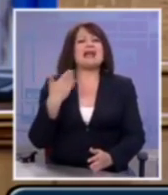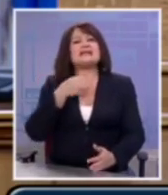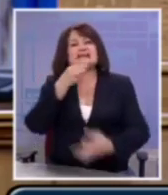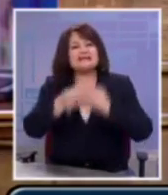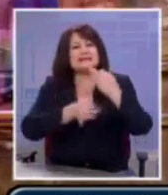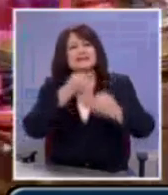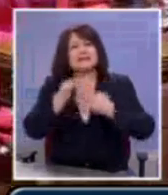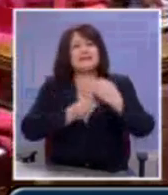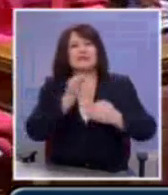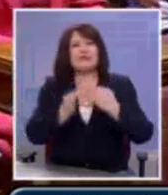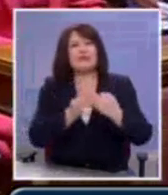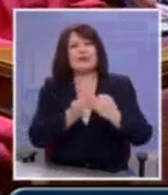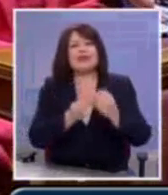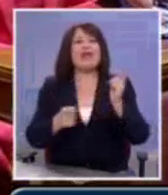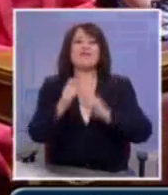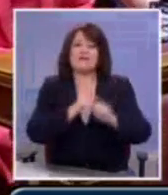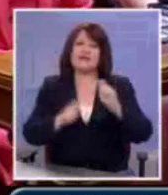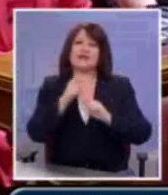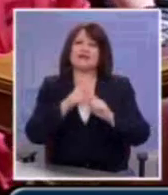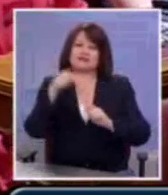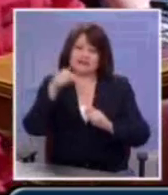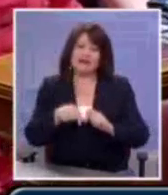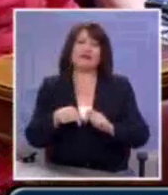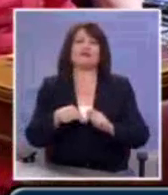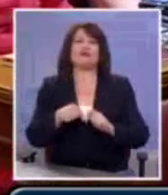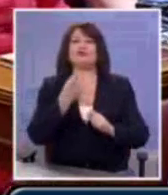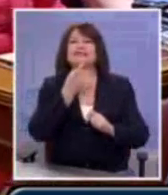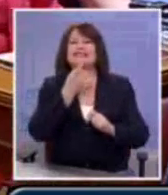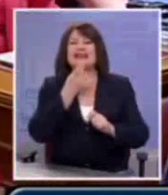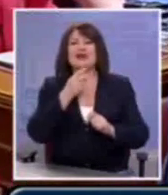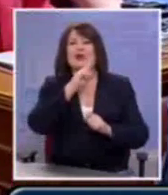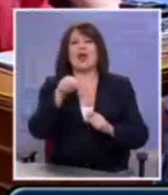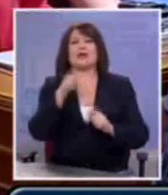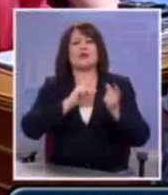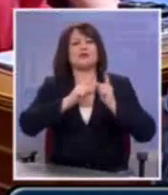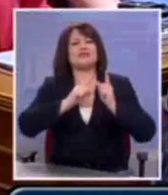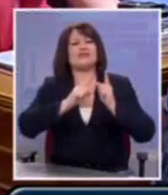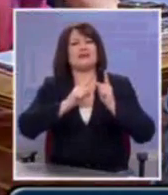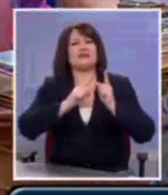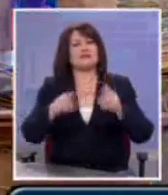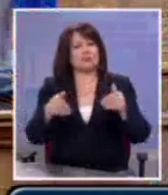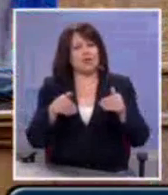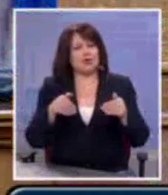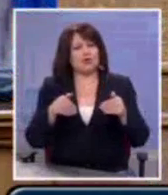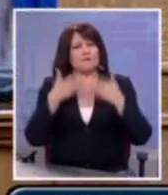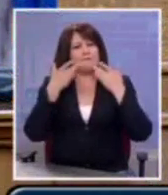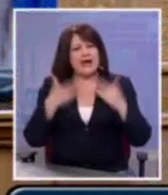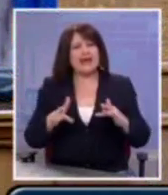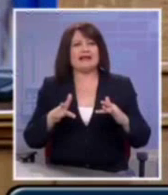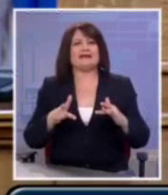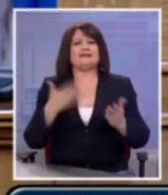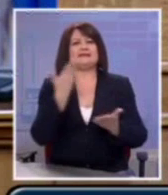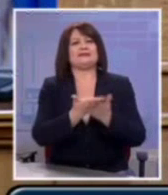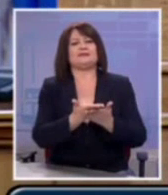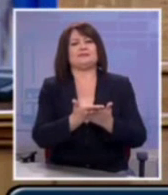σύμβουλοι οι οποίοι συνέταξαν αυτόν τον επονίδιστο και άκυρο συμβιβασμό παρέτησης της χώρας μας από